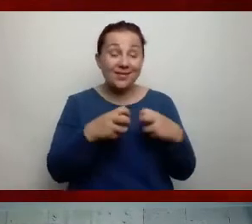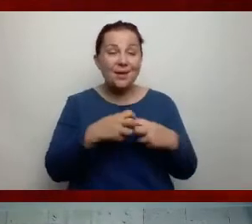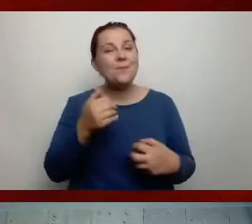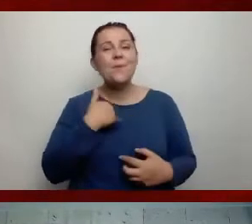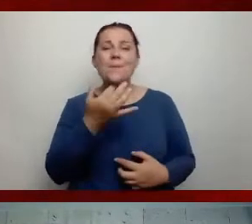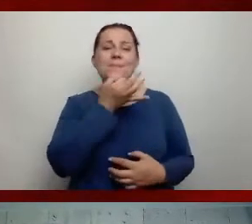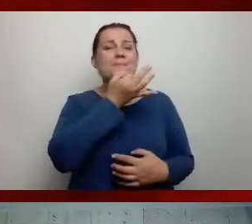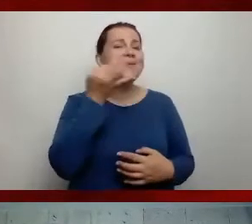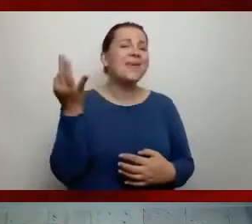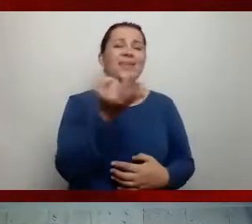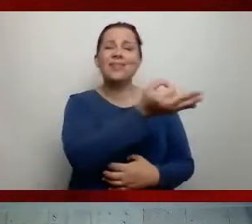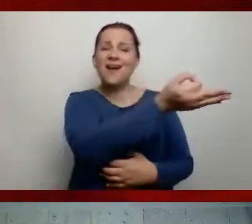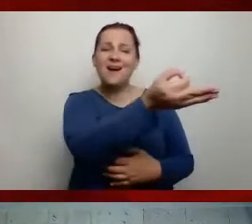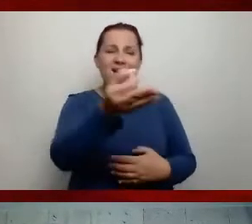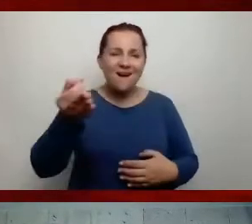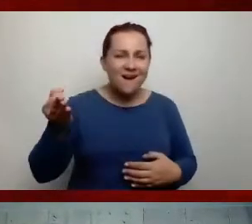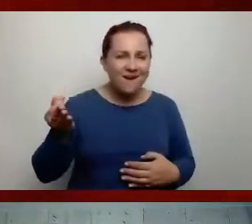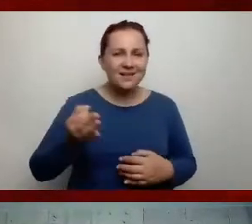pytanie do nich